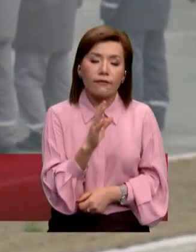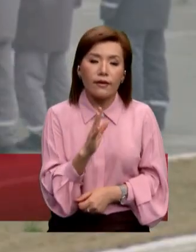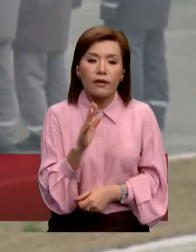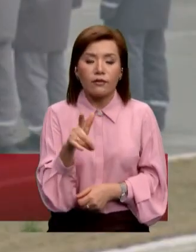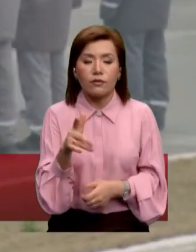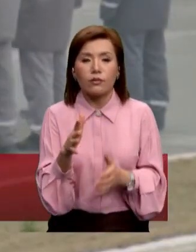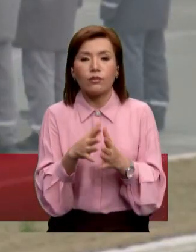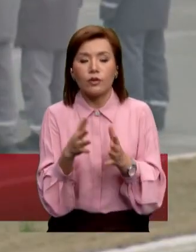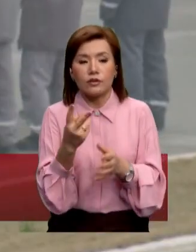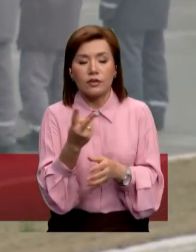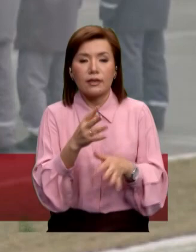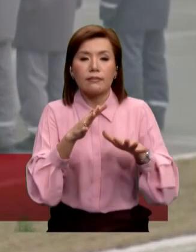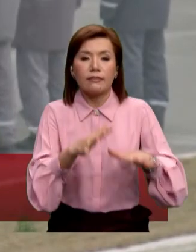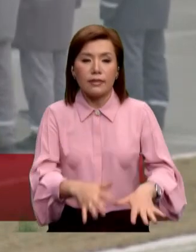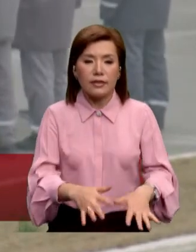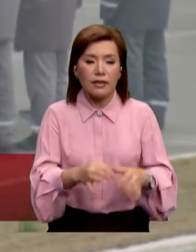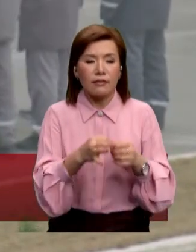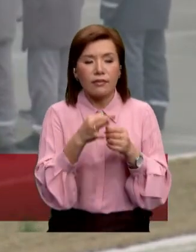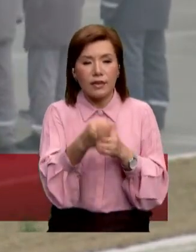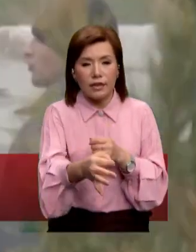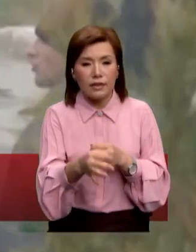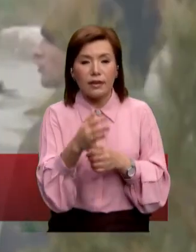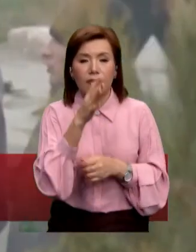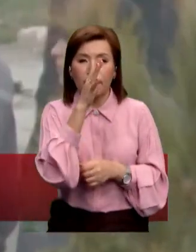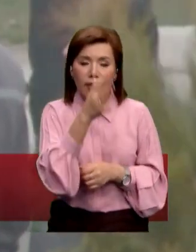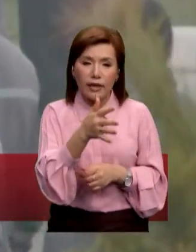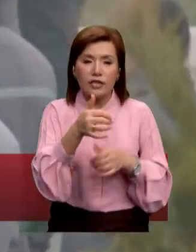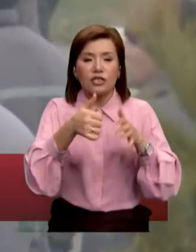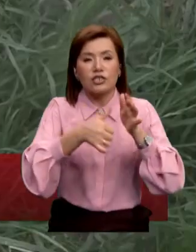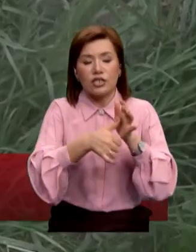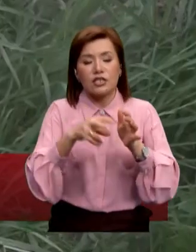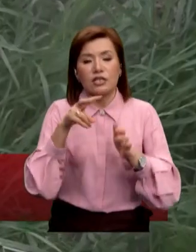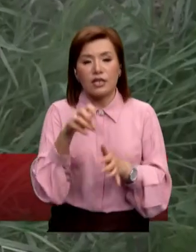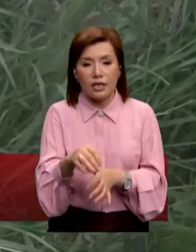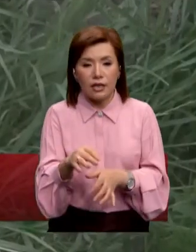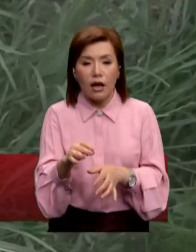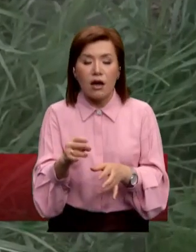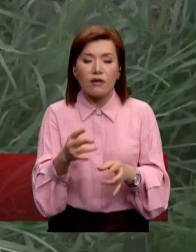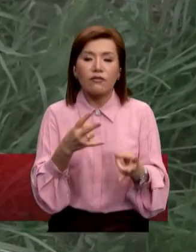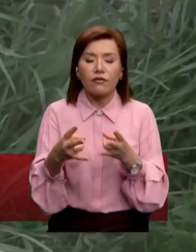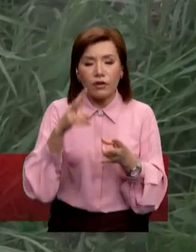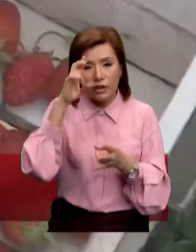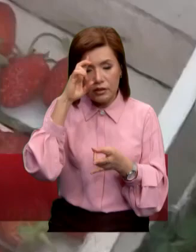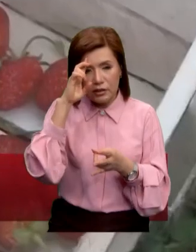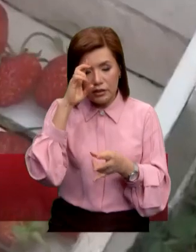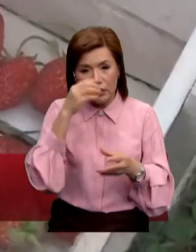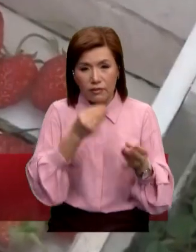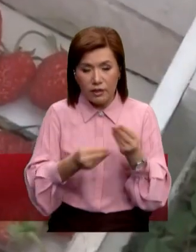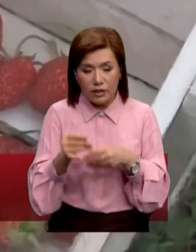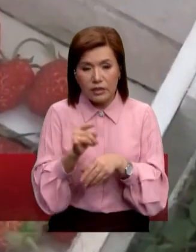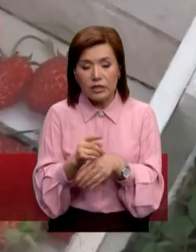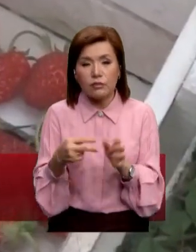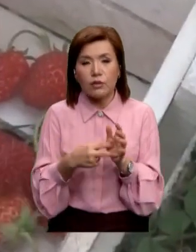повезло меньше оба отправятся в места не столь отдаленные на 5-6 лет соответственно ущерб который государство нанесли мошенники